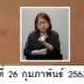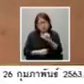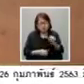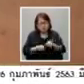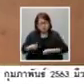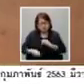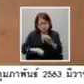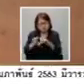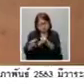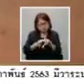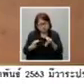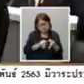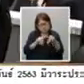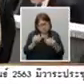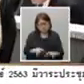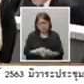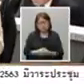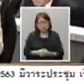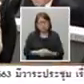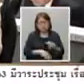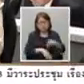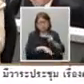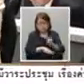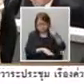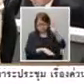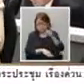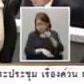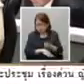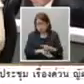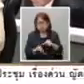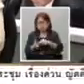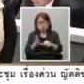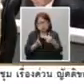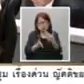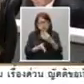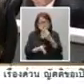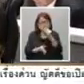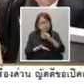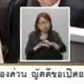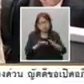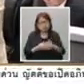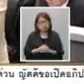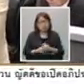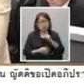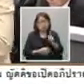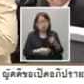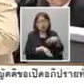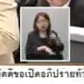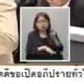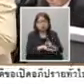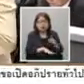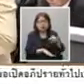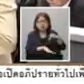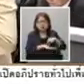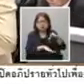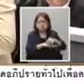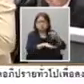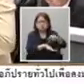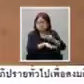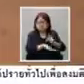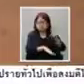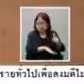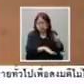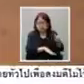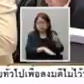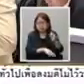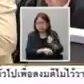ะครับว่า ท่านประธานครับขอให้ผู้อภิปรายถอนคำพูดก่อนครับว่าเป็นท่านว่าท่านประธานสภาว่าท่านเป็น